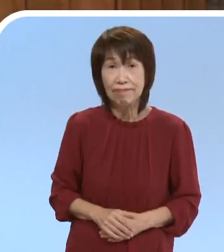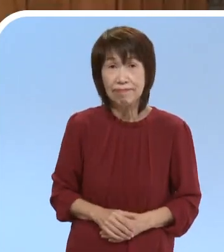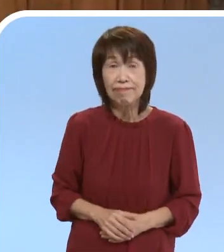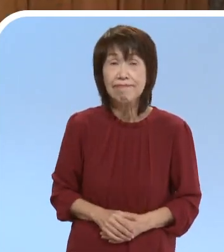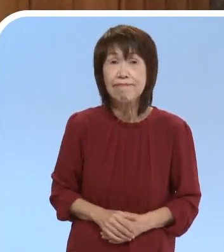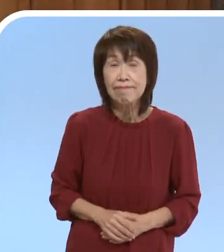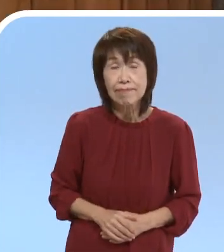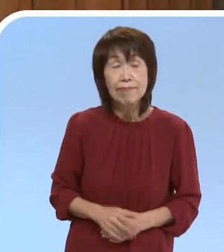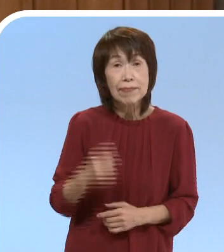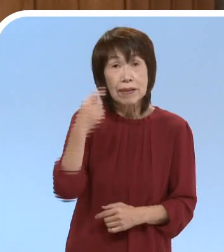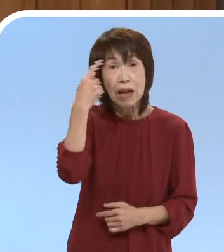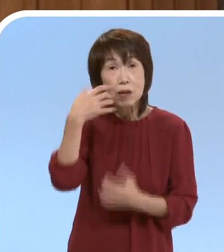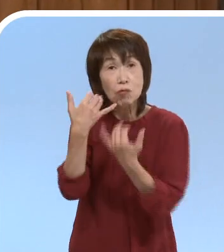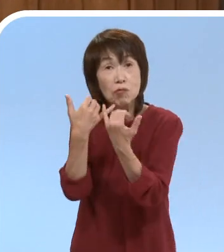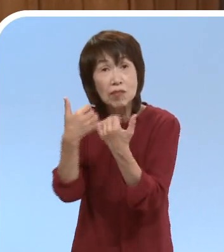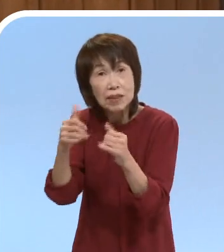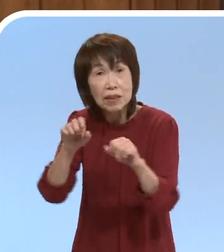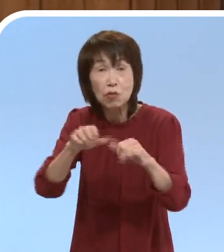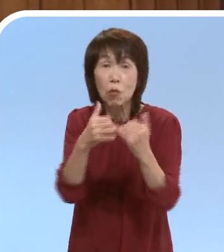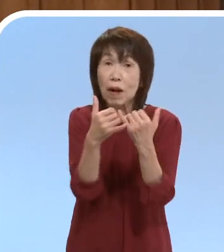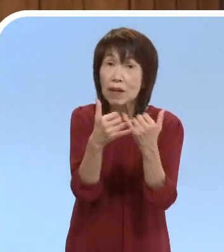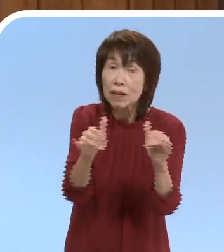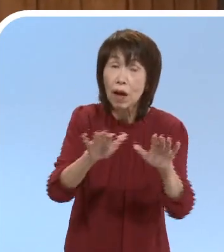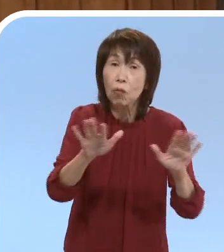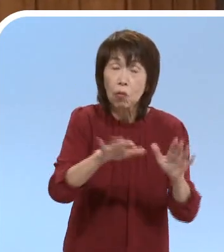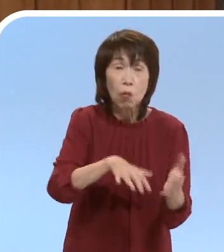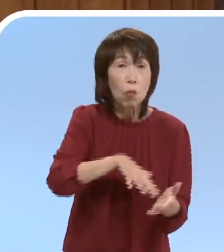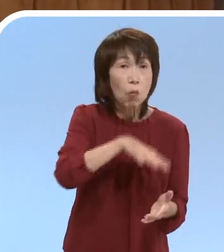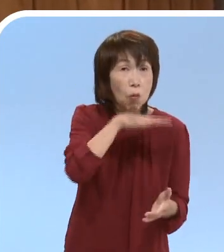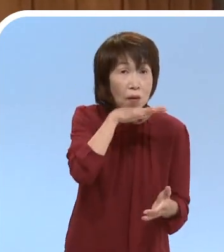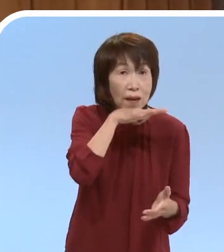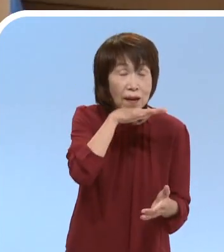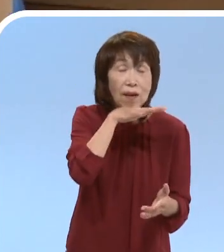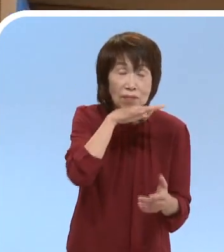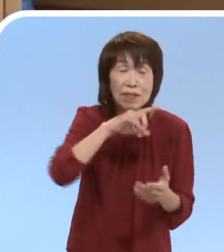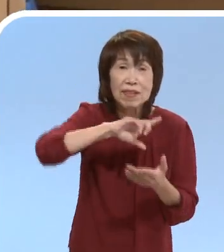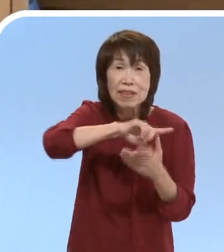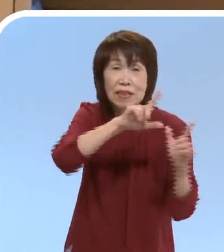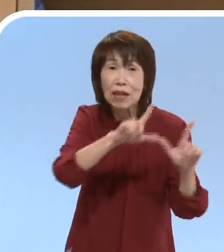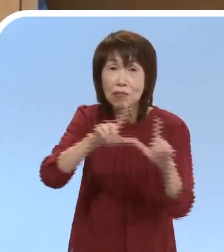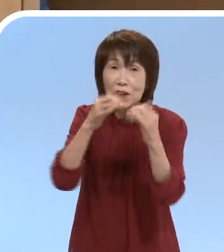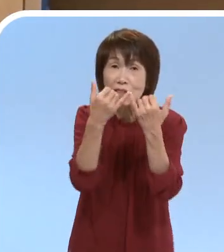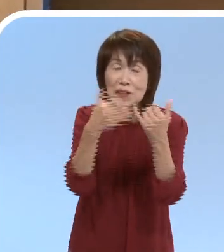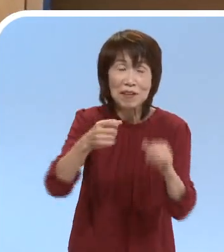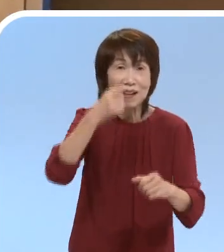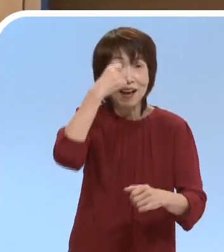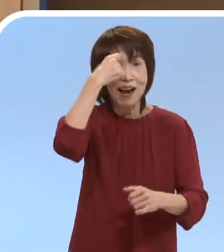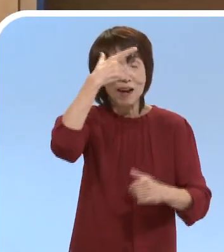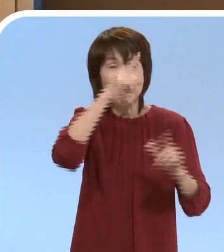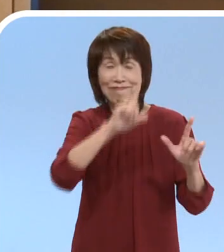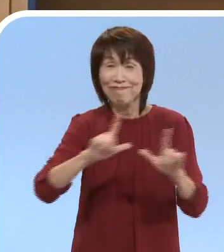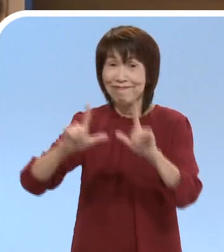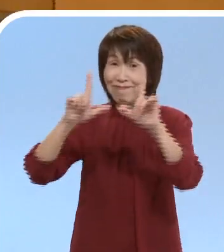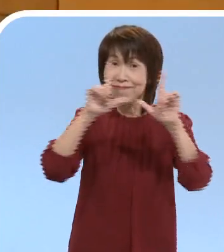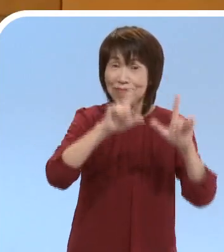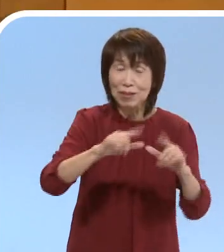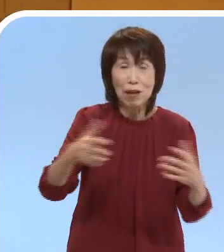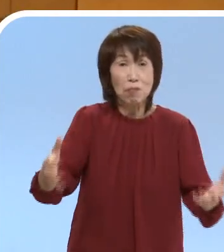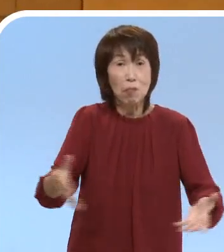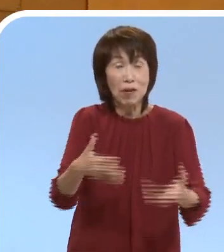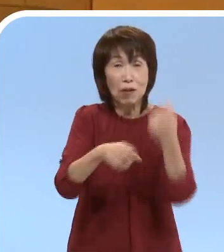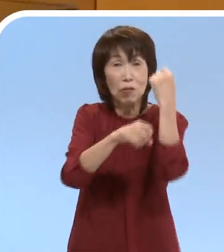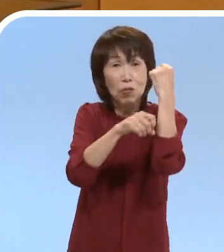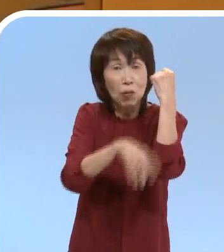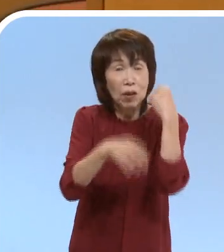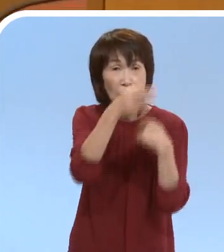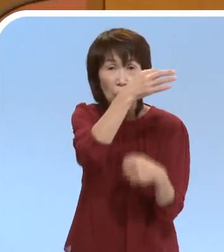や障害のある方、子どもから高齢者まで地域の人たちが生き生きと暮らし、にぎわいを創出し続ける